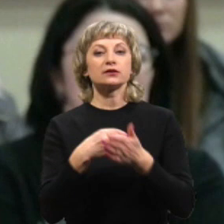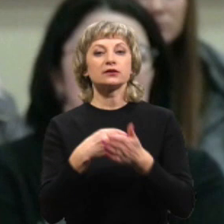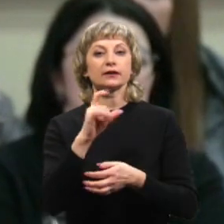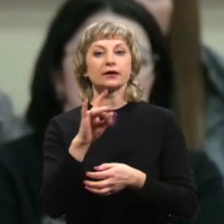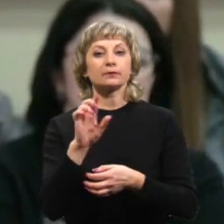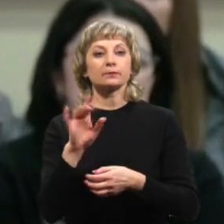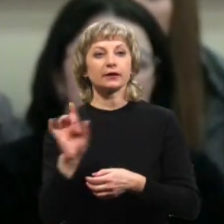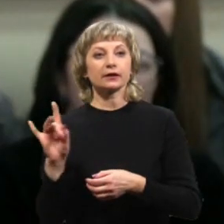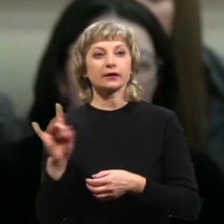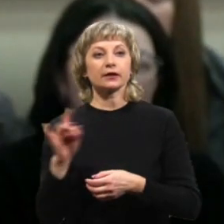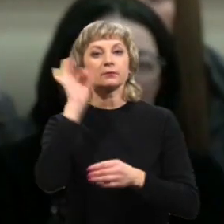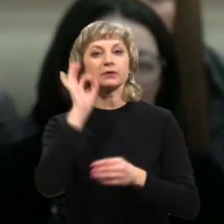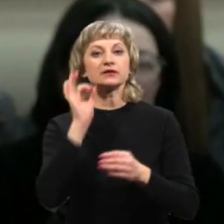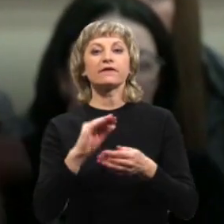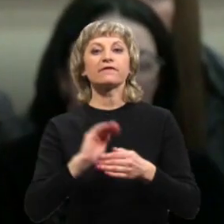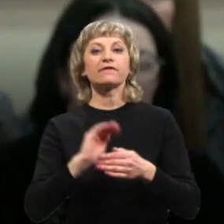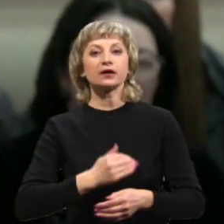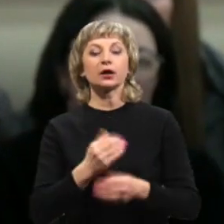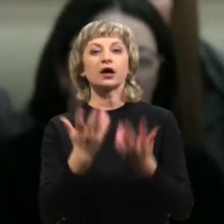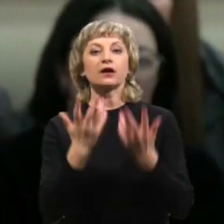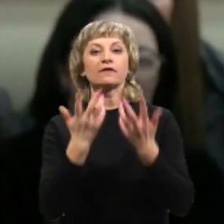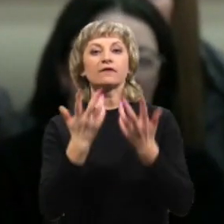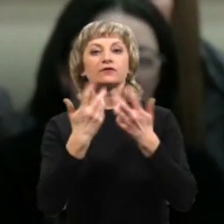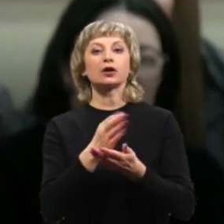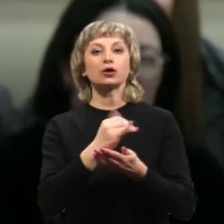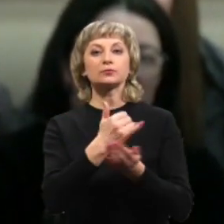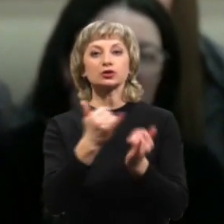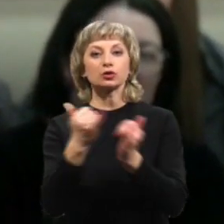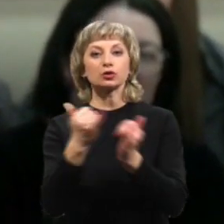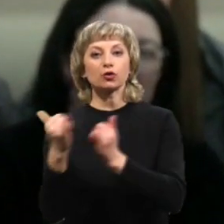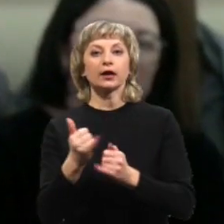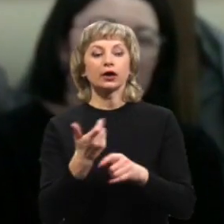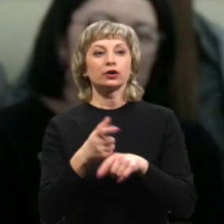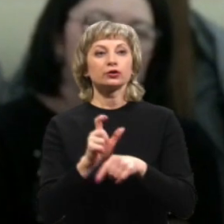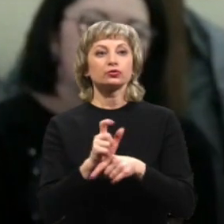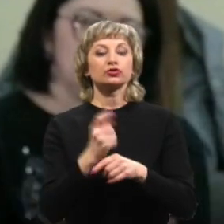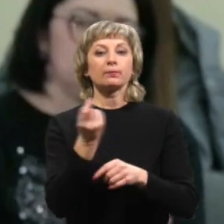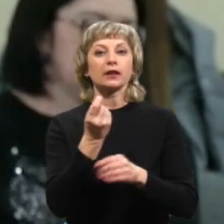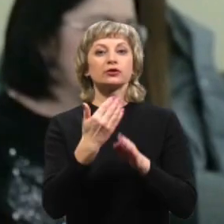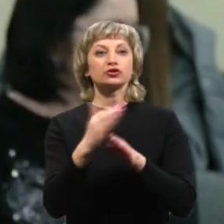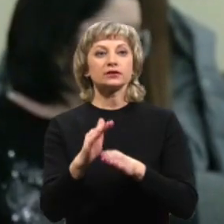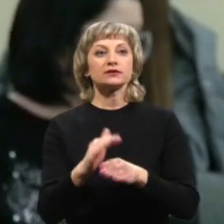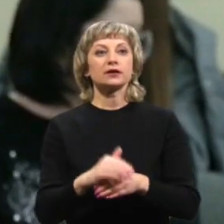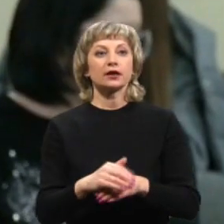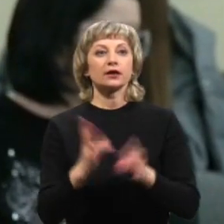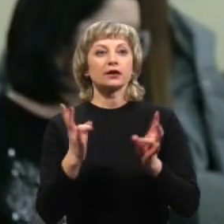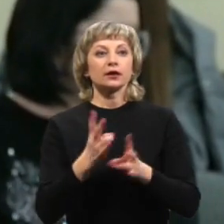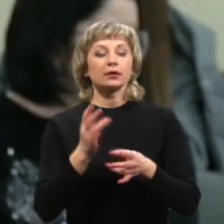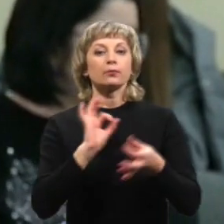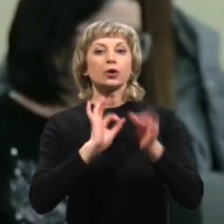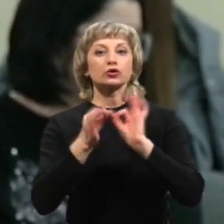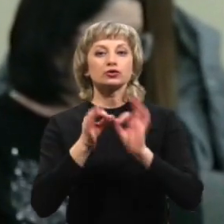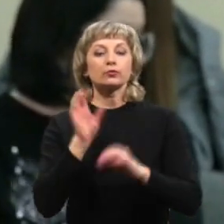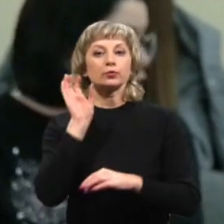Це німецька фірма, яка автономно їх обслуговує. І там тільки дуже мала частка України. От треба просто проконсультуватися, почути